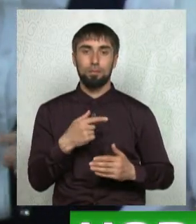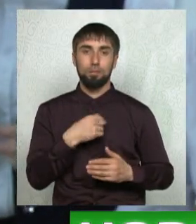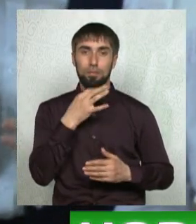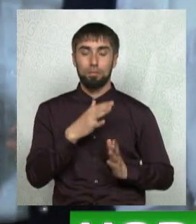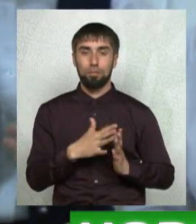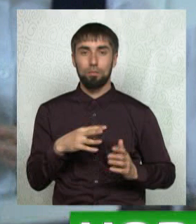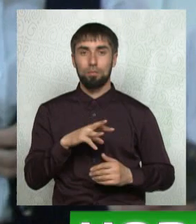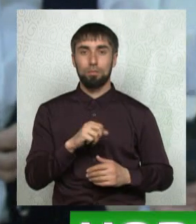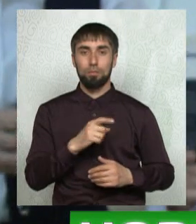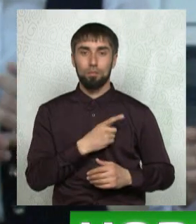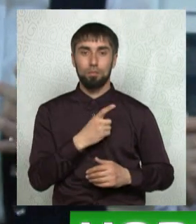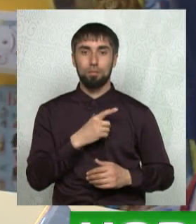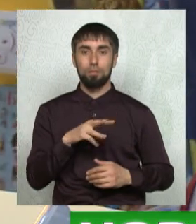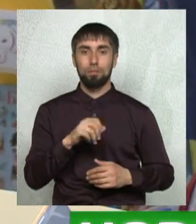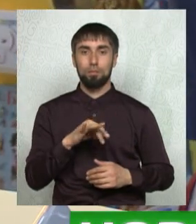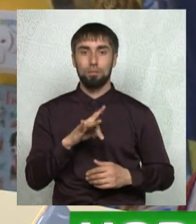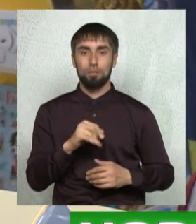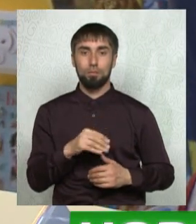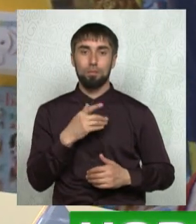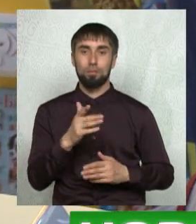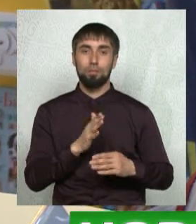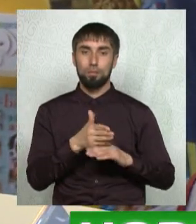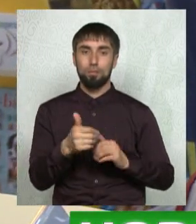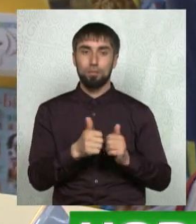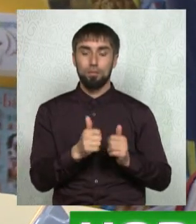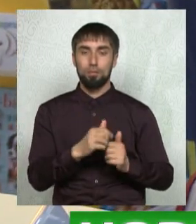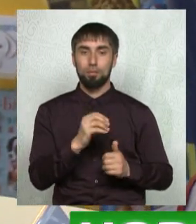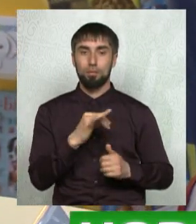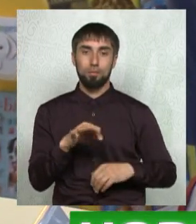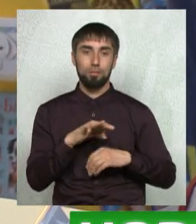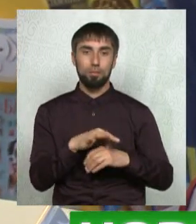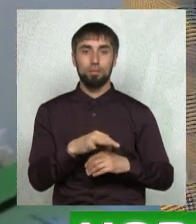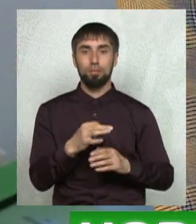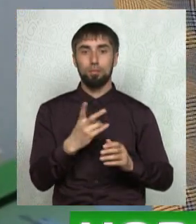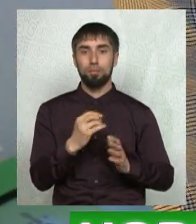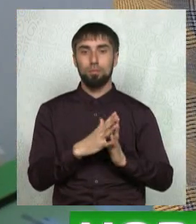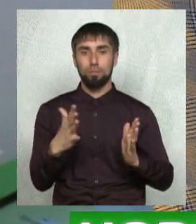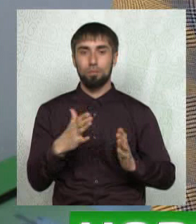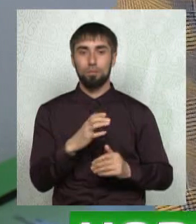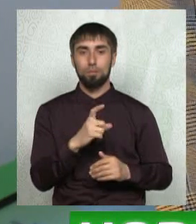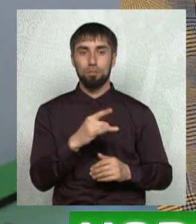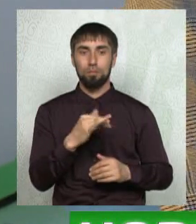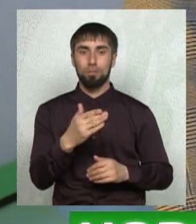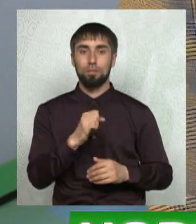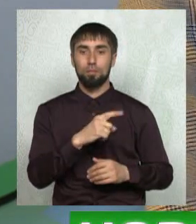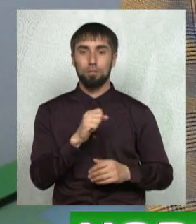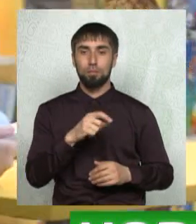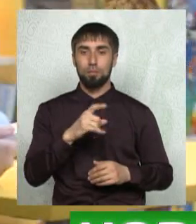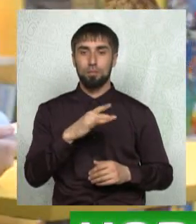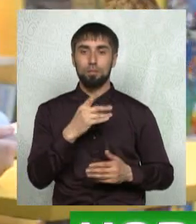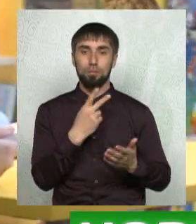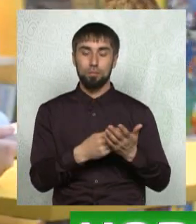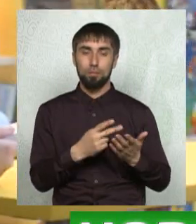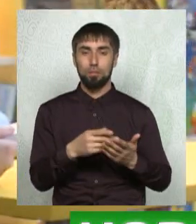Мне больше мой сильный открыт в душе. А для гостей в соседней секции проводят небольшую экскурсию. Заведующая Аза Илиева с удовольствием